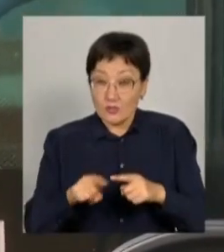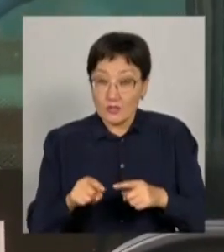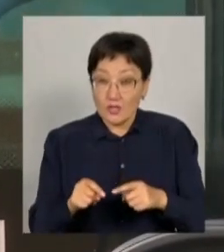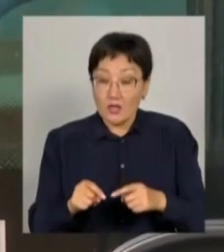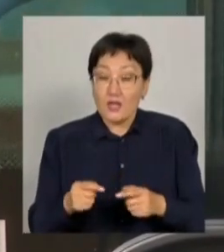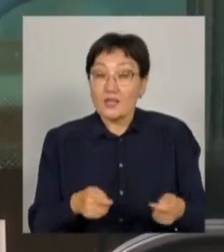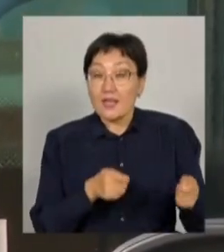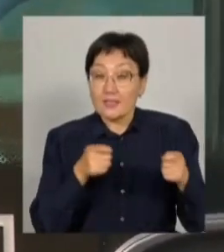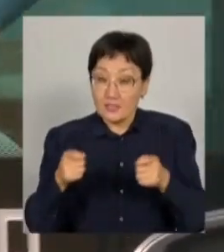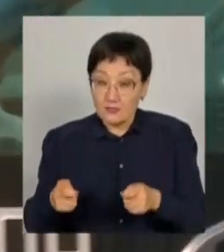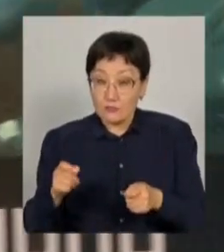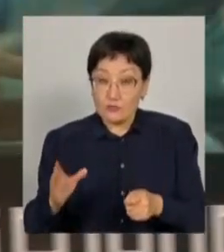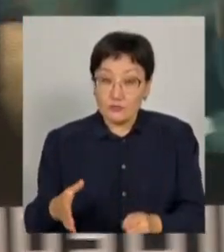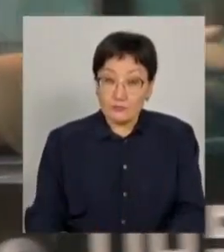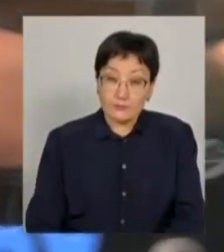шығады.